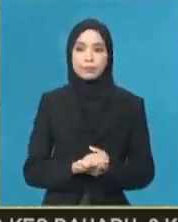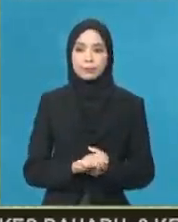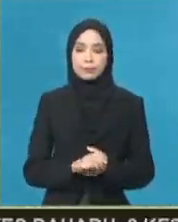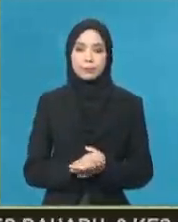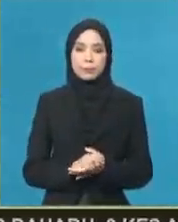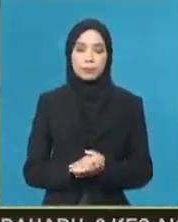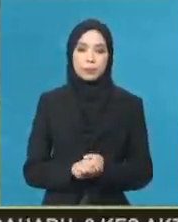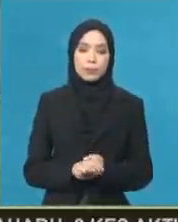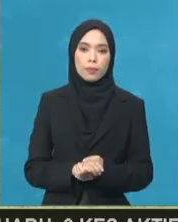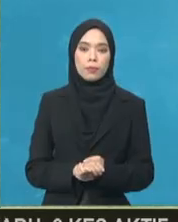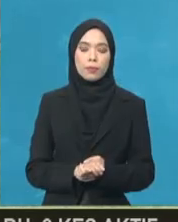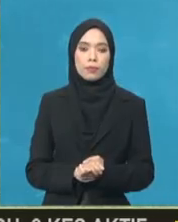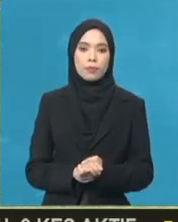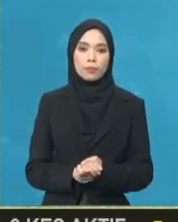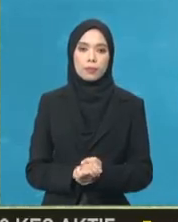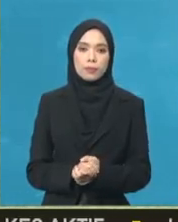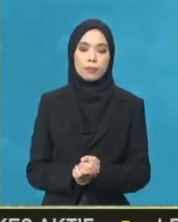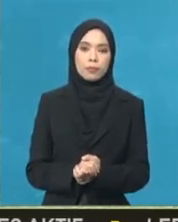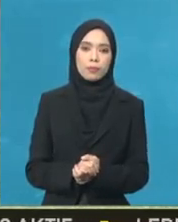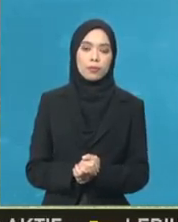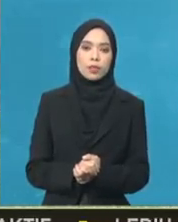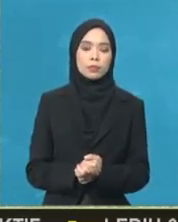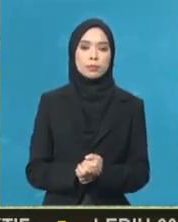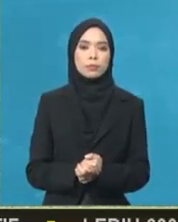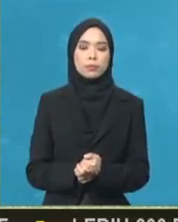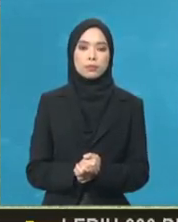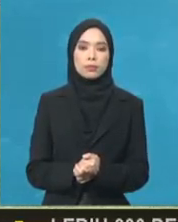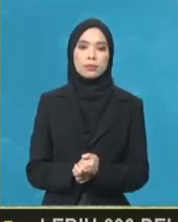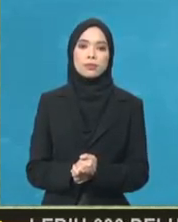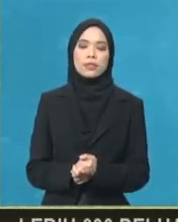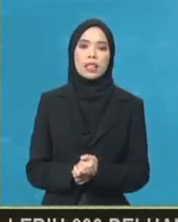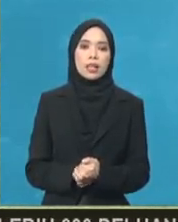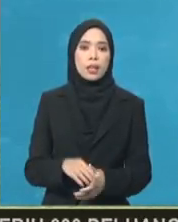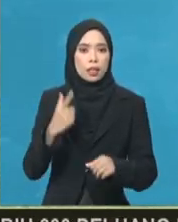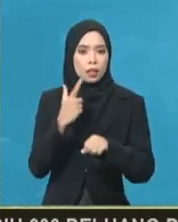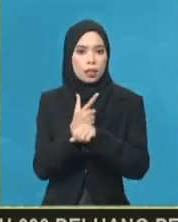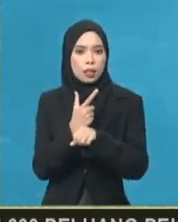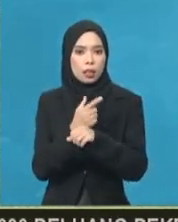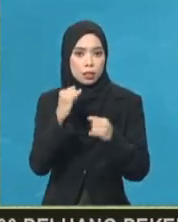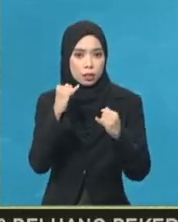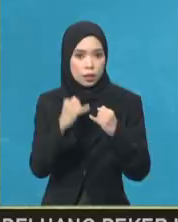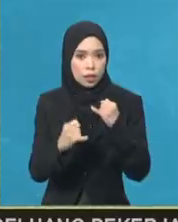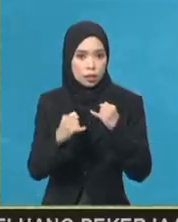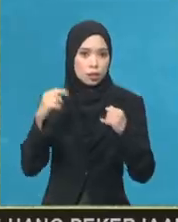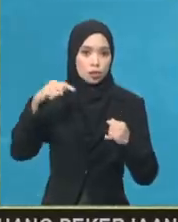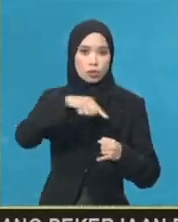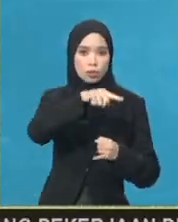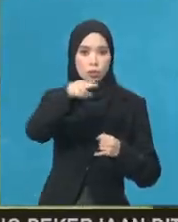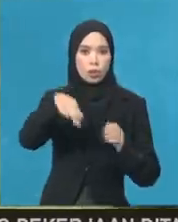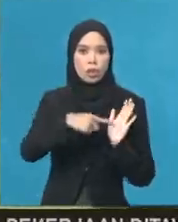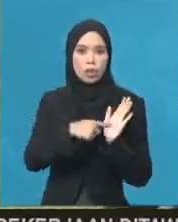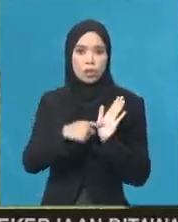hai manusia yang terbaik pada latihan terakhir ini para peserta menunjukkan